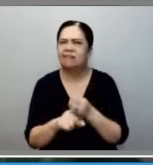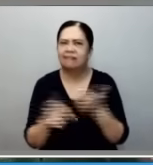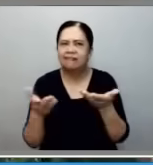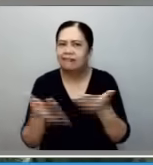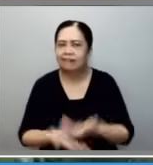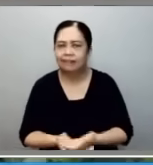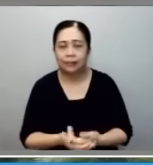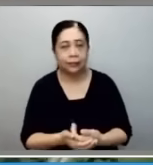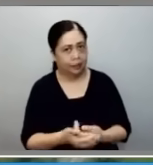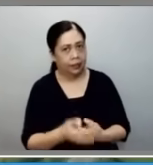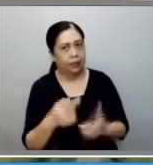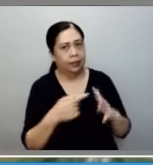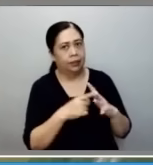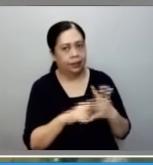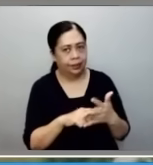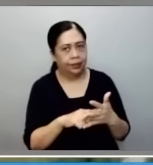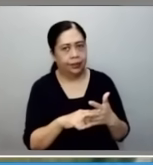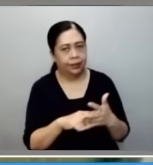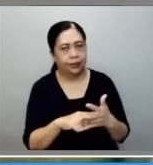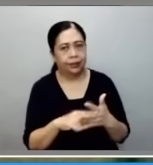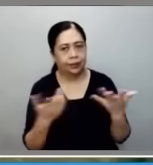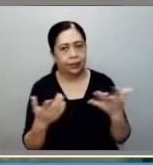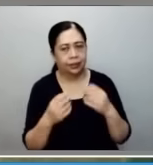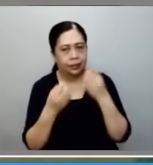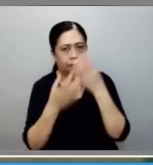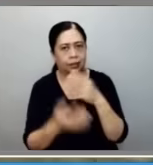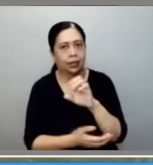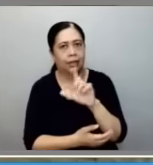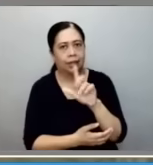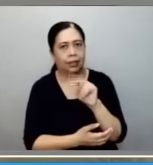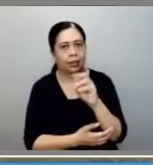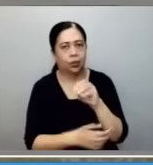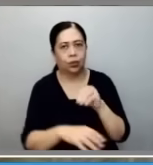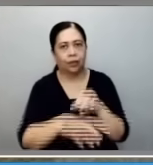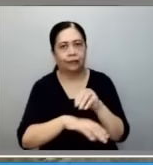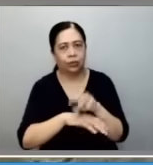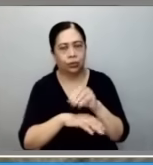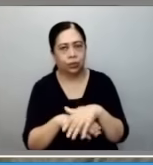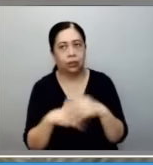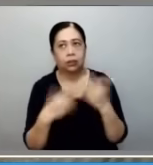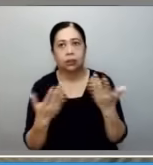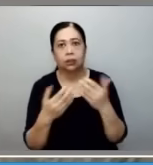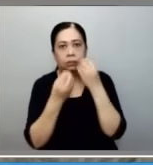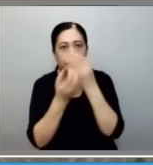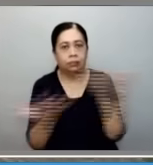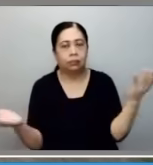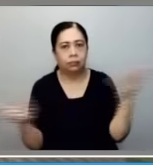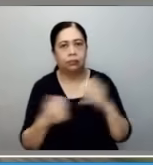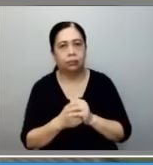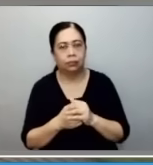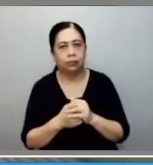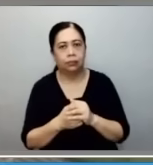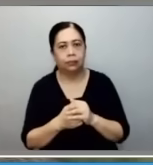Well, Sir Rafi, sa simula pa lang po ng pag-release ng PAGASA ng El Nino Advisory or before na nag-release tayo ng El Nino Advisory number